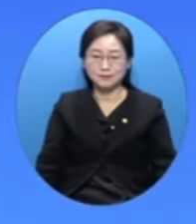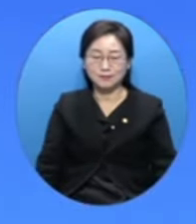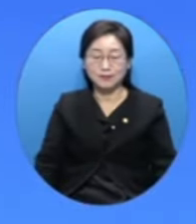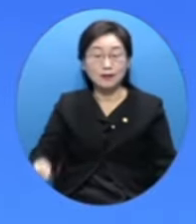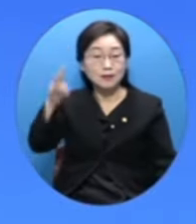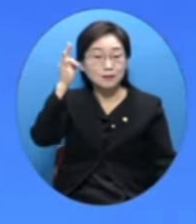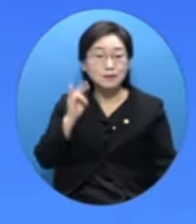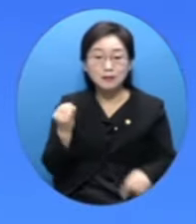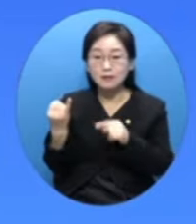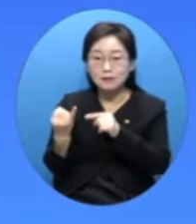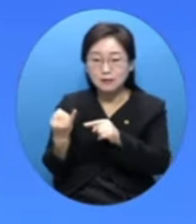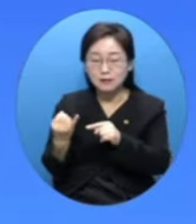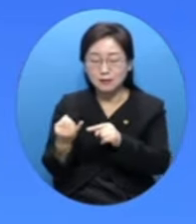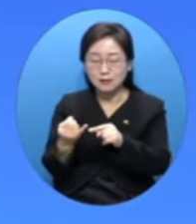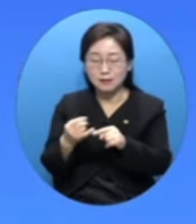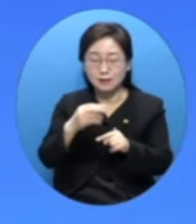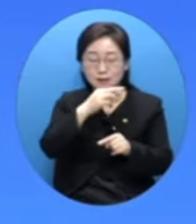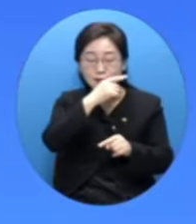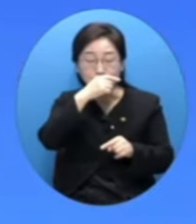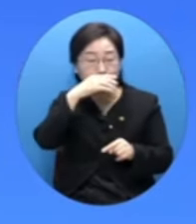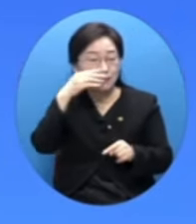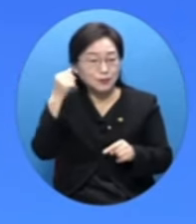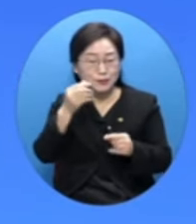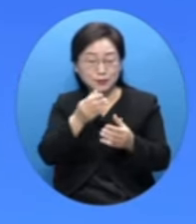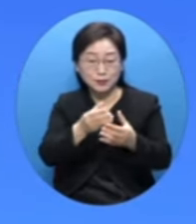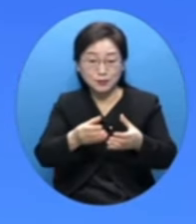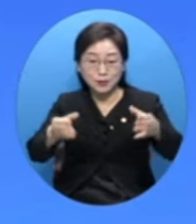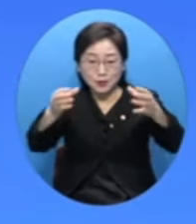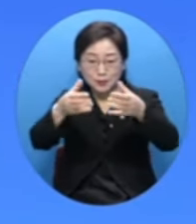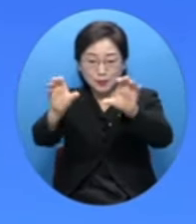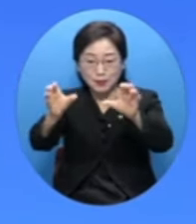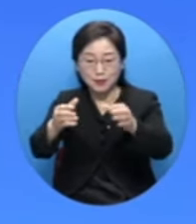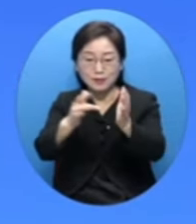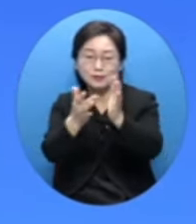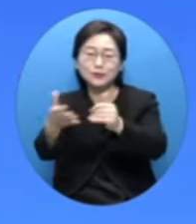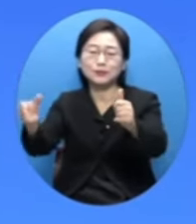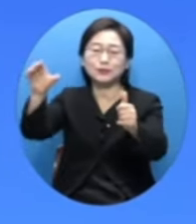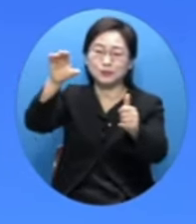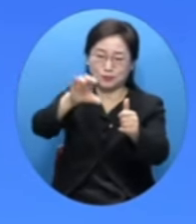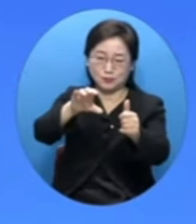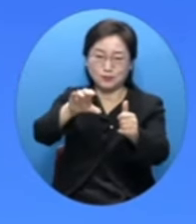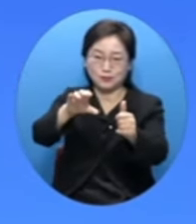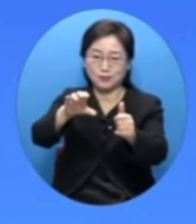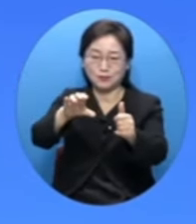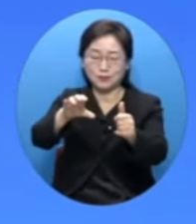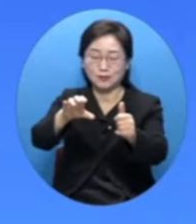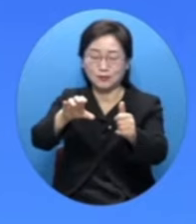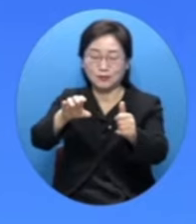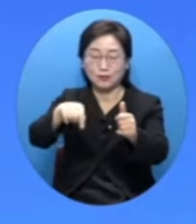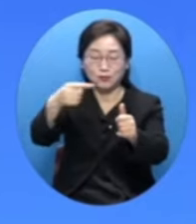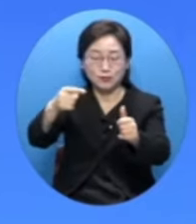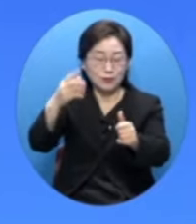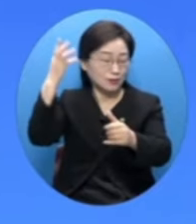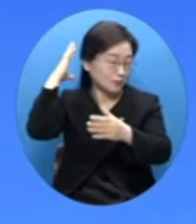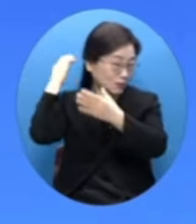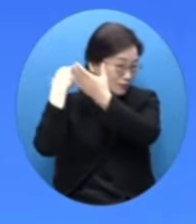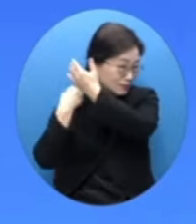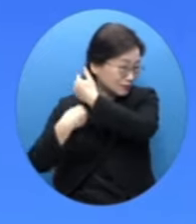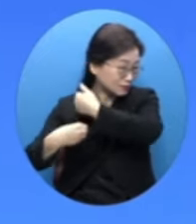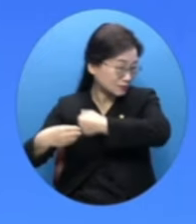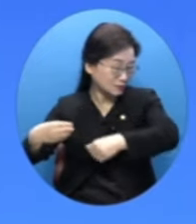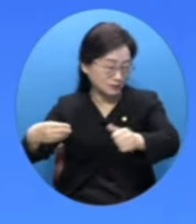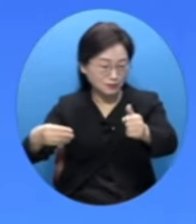마리아는 옷갑을 깨서 예수님께 붓고 그리고 자기 긴 머리털로 예수님